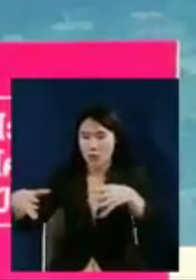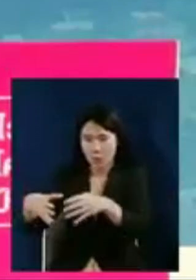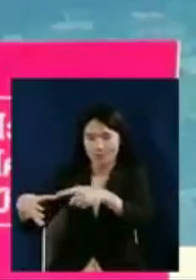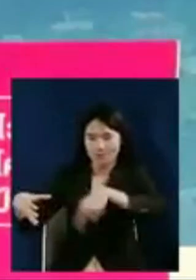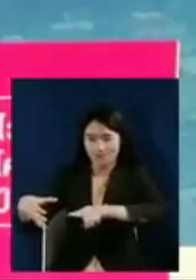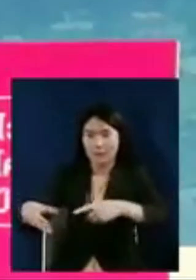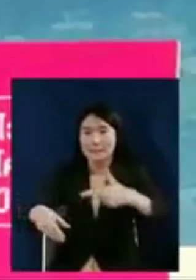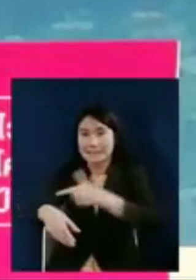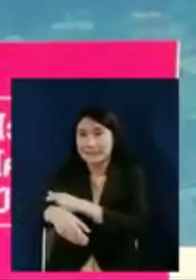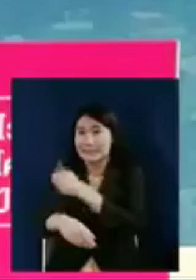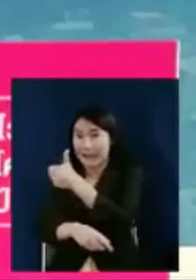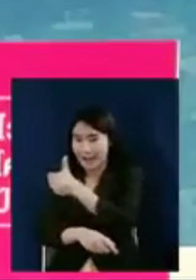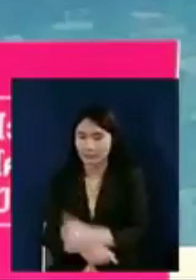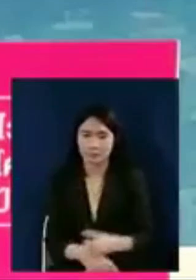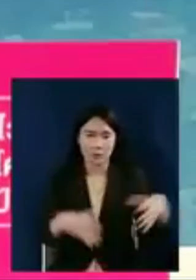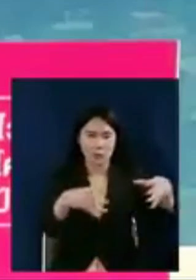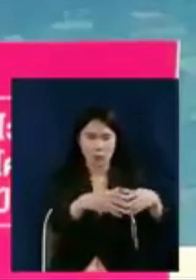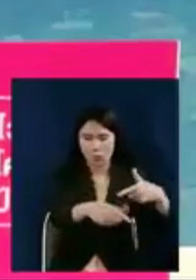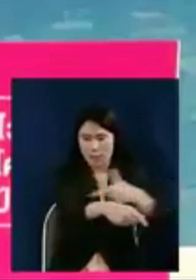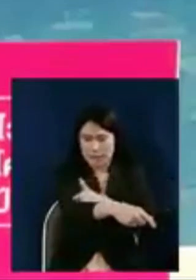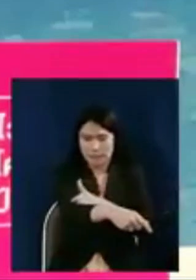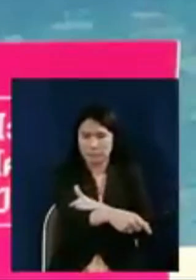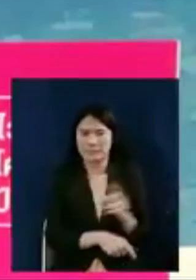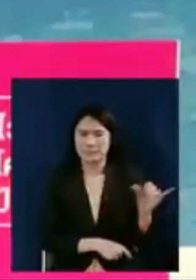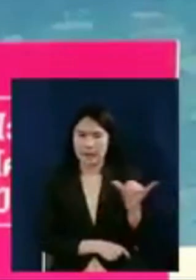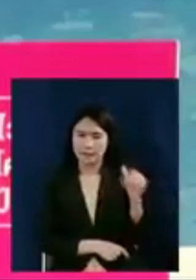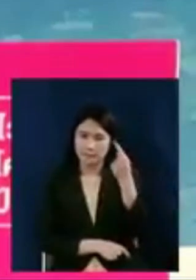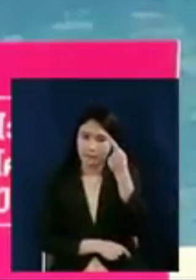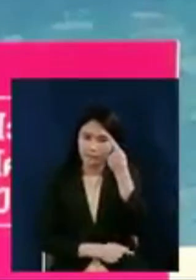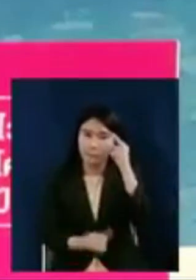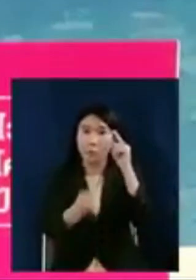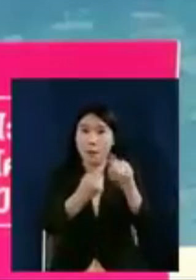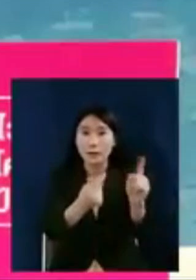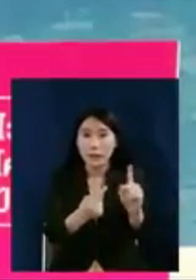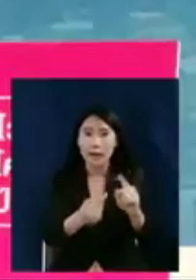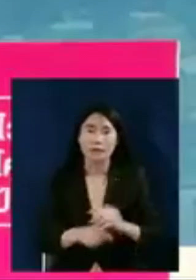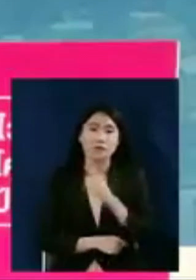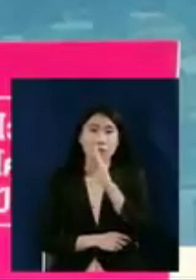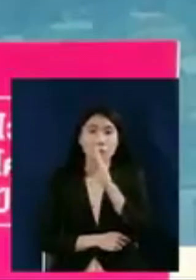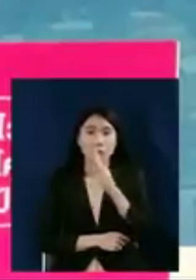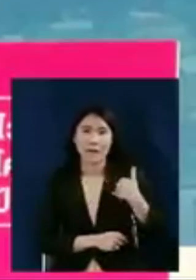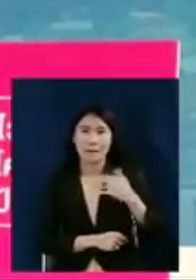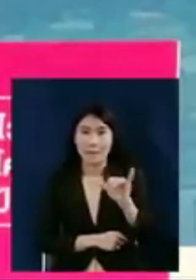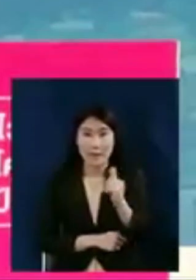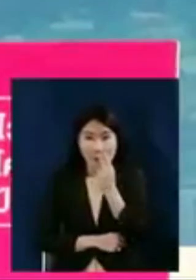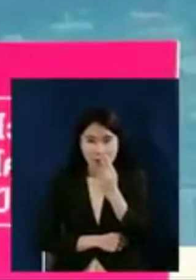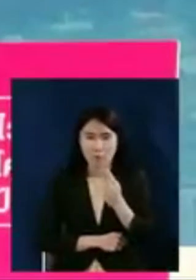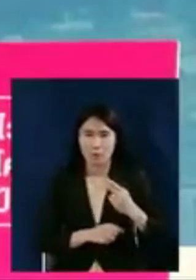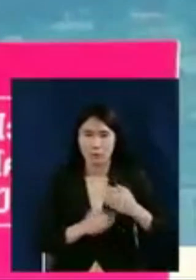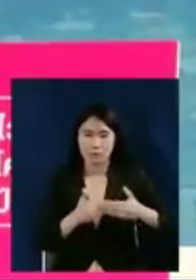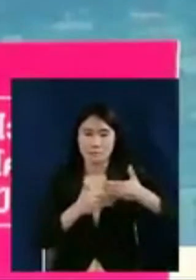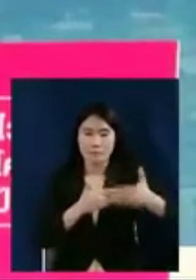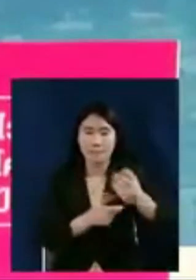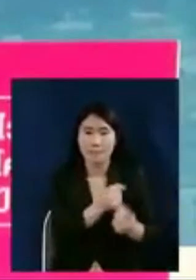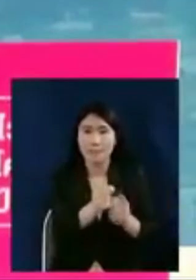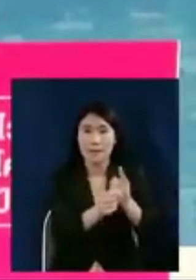นูร์เมนเทคโนโลยีที่เรียกว่า Mr naก็คือเหมือนกับสร้างเฟซปลอมขึ้นมาเนี่ยให้ร่างกายสร้างภูมิคุ้มกันขึ้น